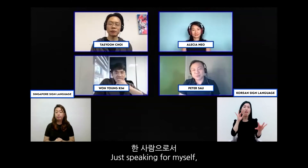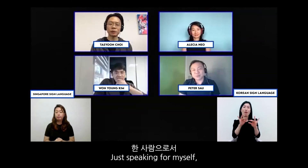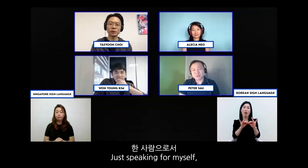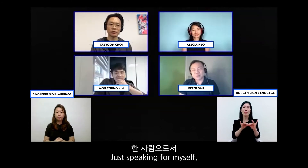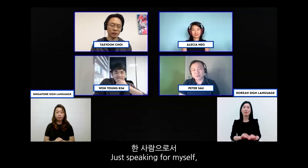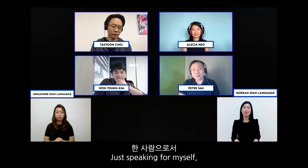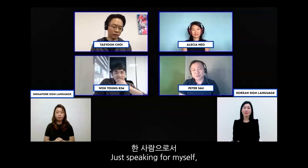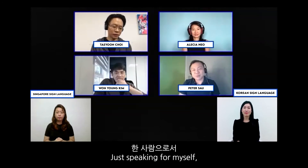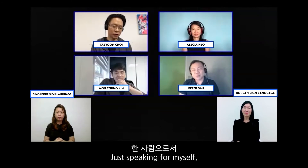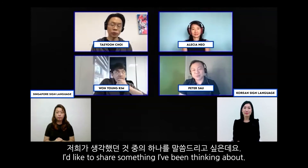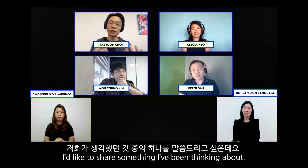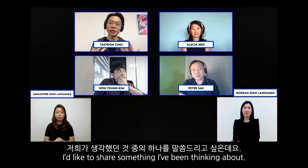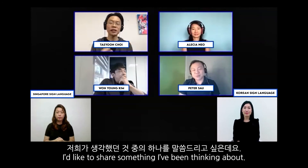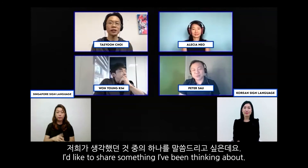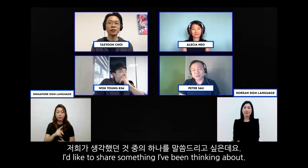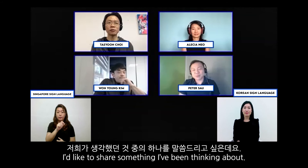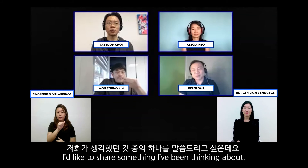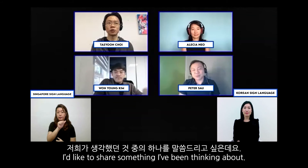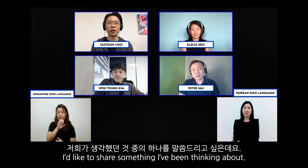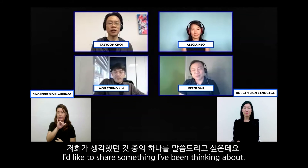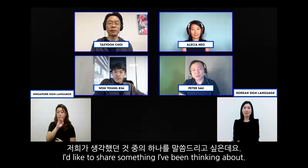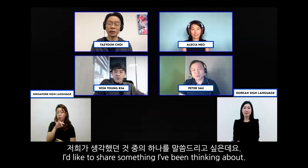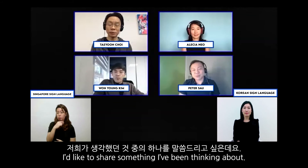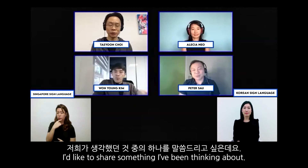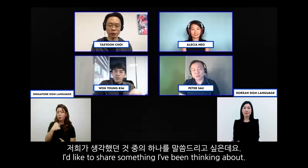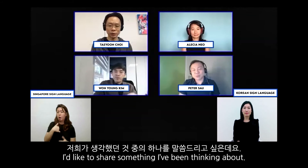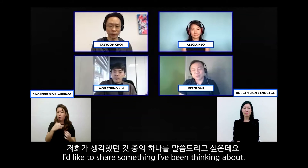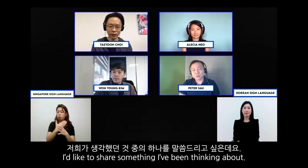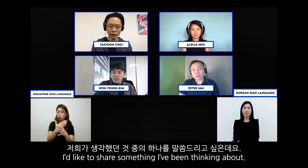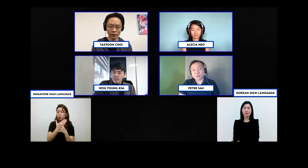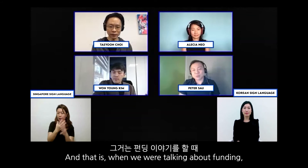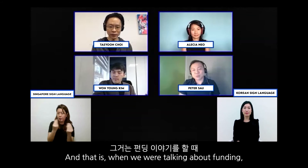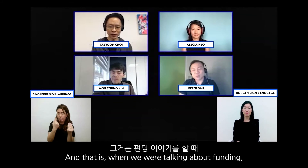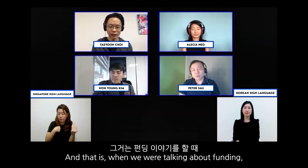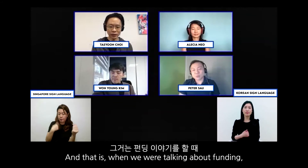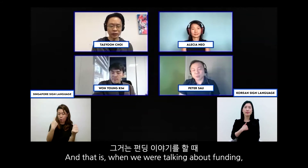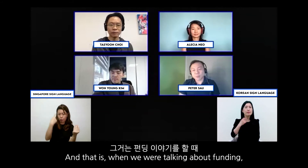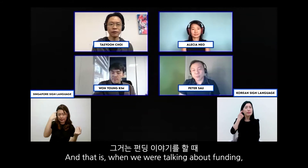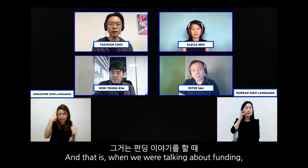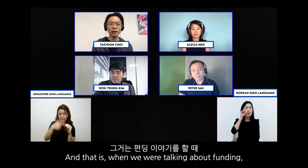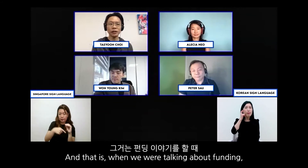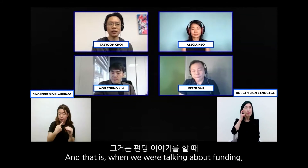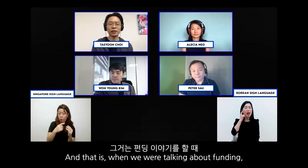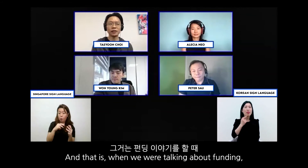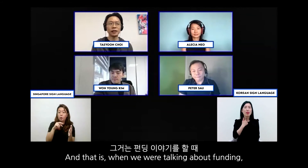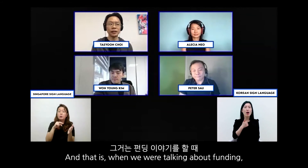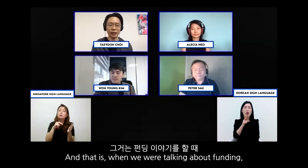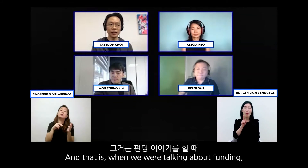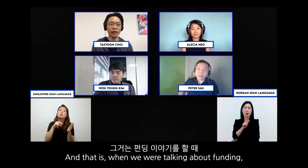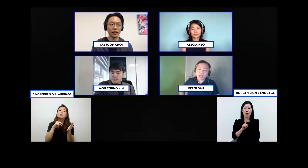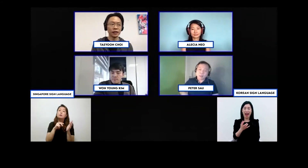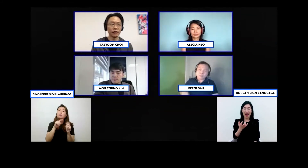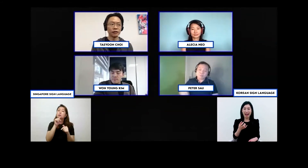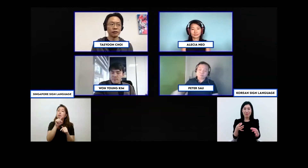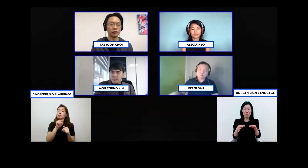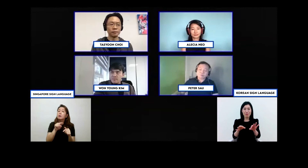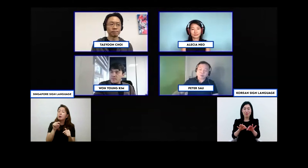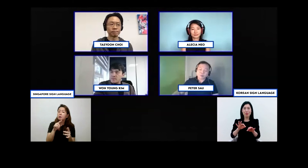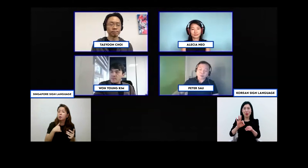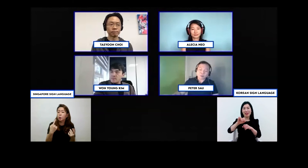한 사람으로서 저희가 생각했던 것 중에 하나를 말씀드리고 싶은데요. 그거는 펀딩 이야기를 할 때